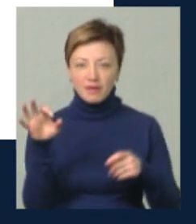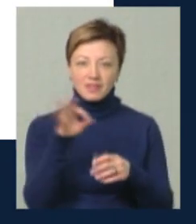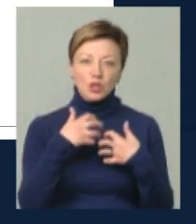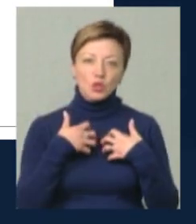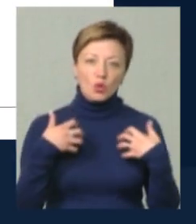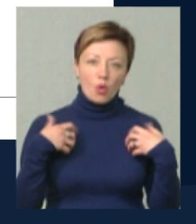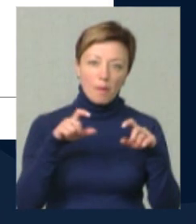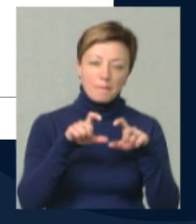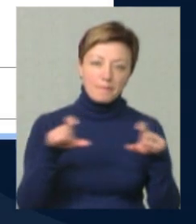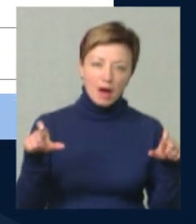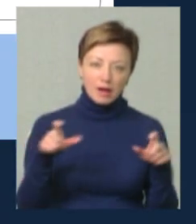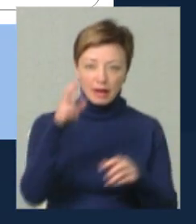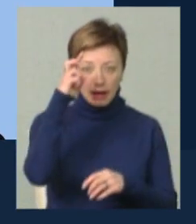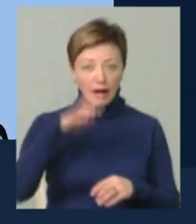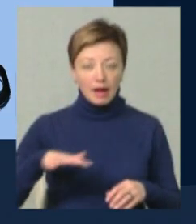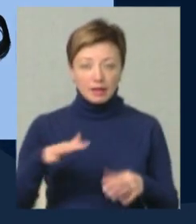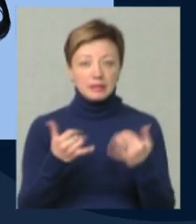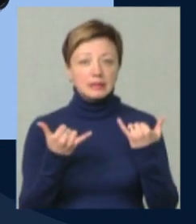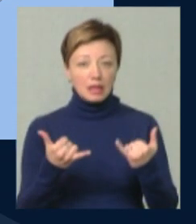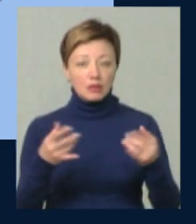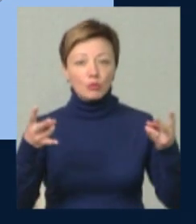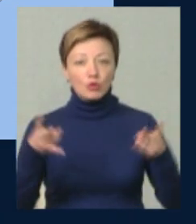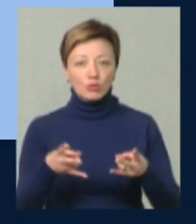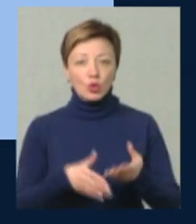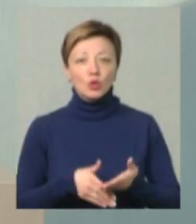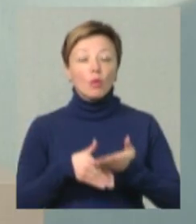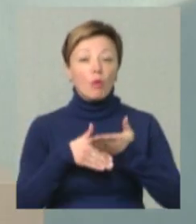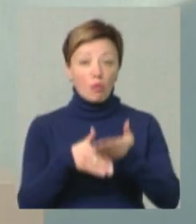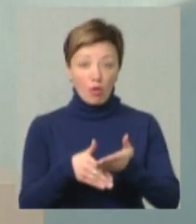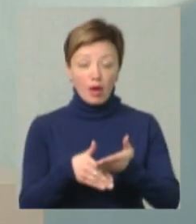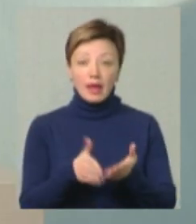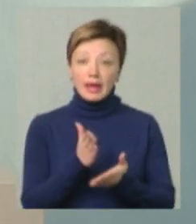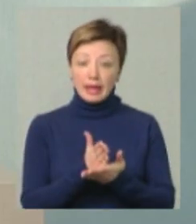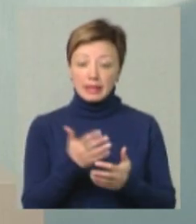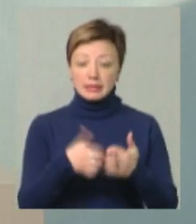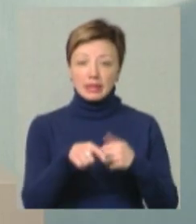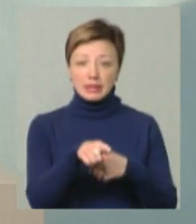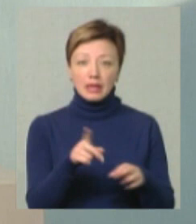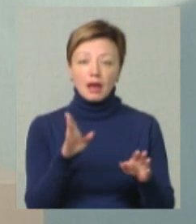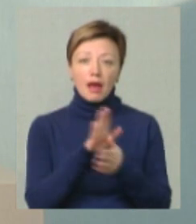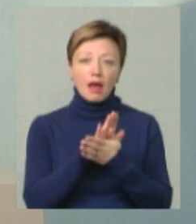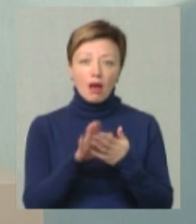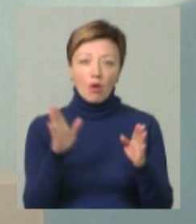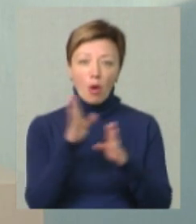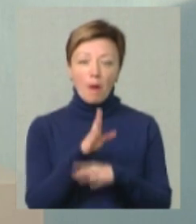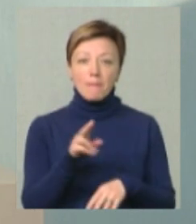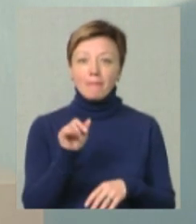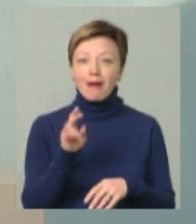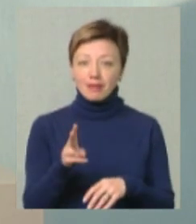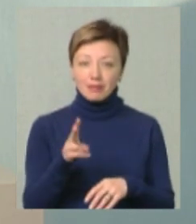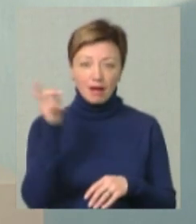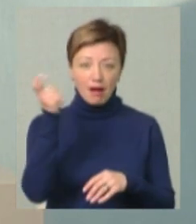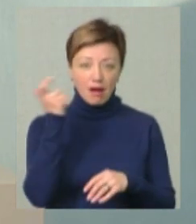зоопарки та екопарки країни, які зараз потребують допомоги. Є серед них екопарк із Харківщини.